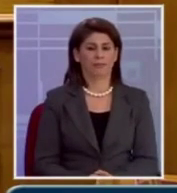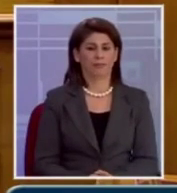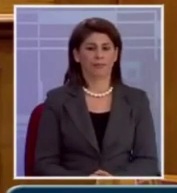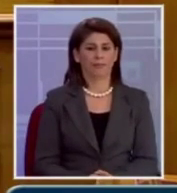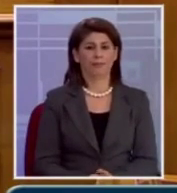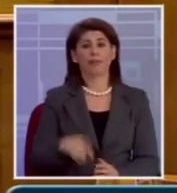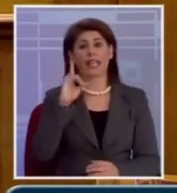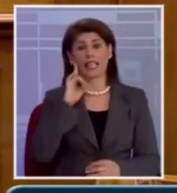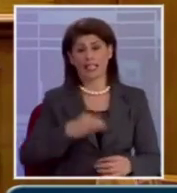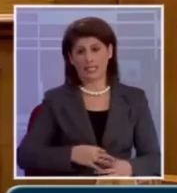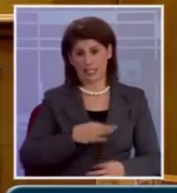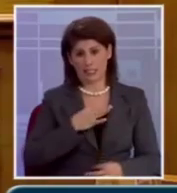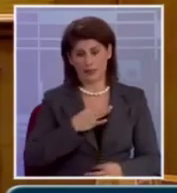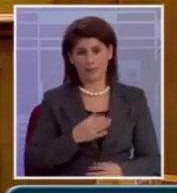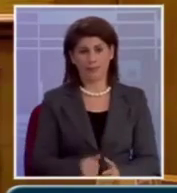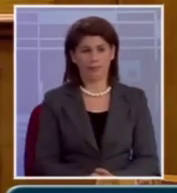Κυρίες και κύριοι,